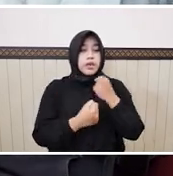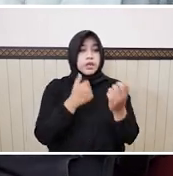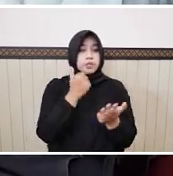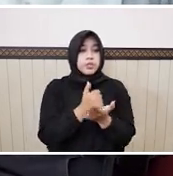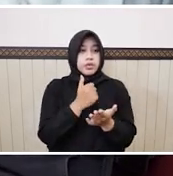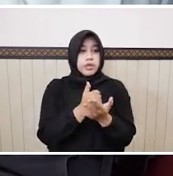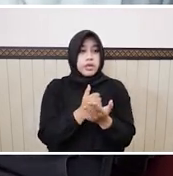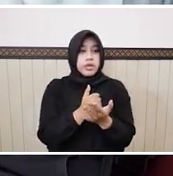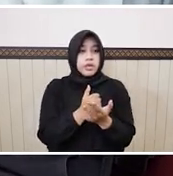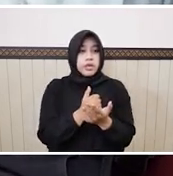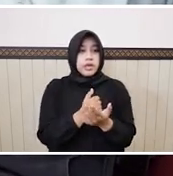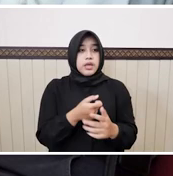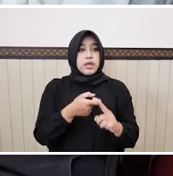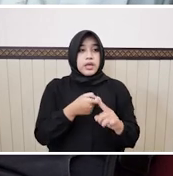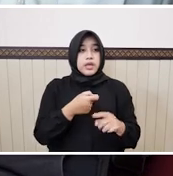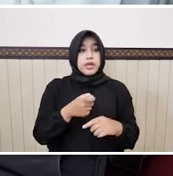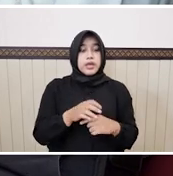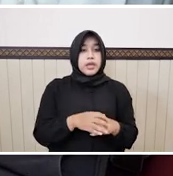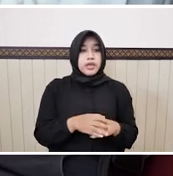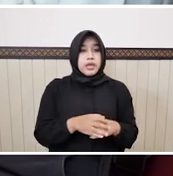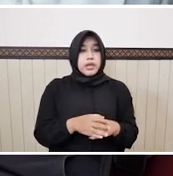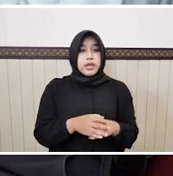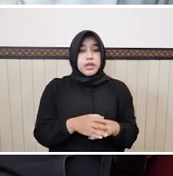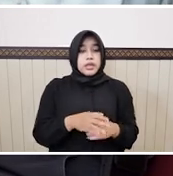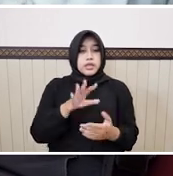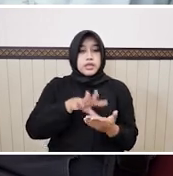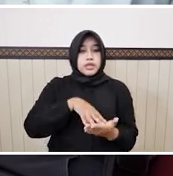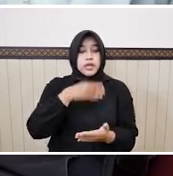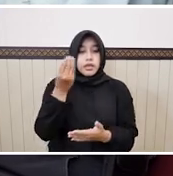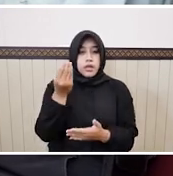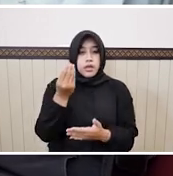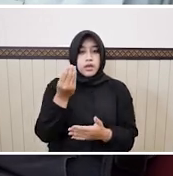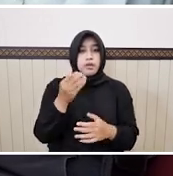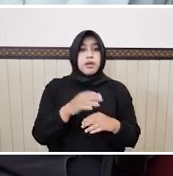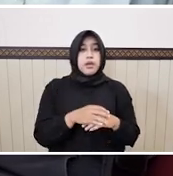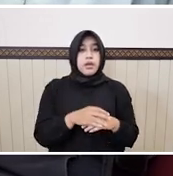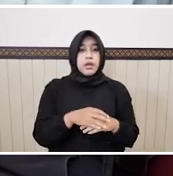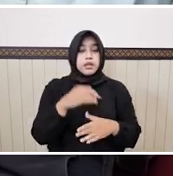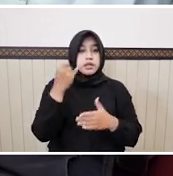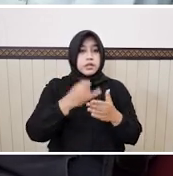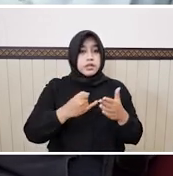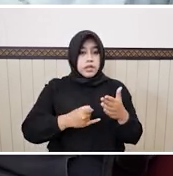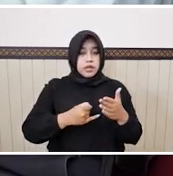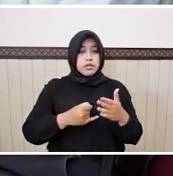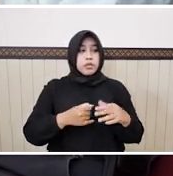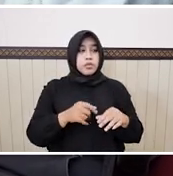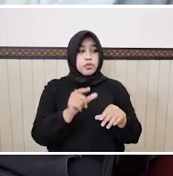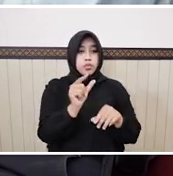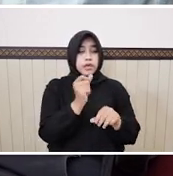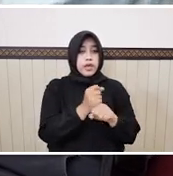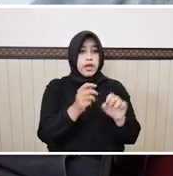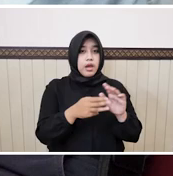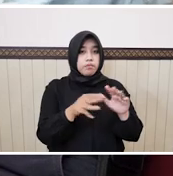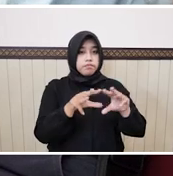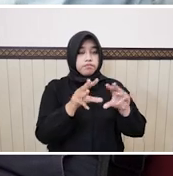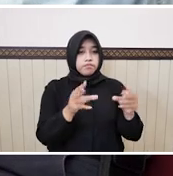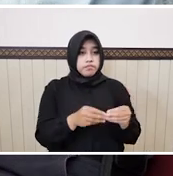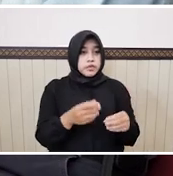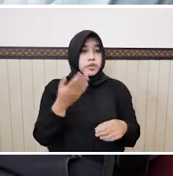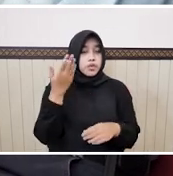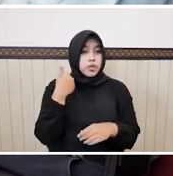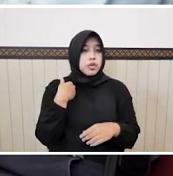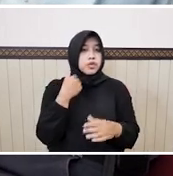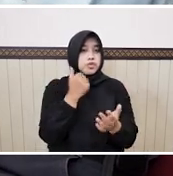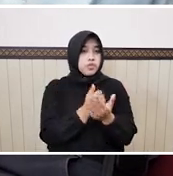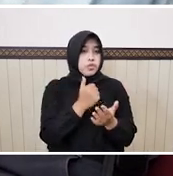dari Center for universal design Eddies di Universitas Gadjah Mada yang dulu dikompori oleh teman-temannya